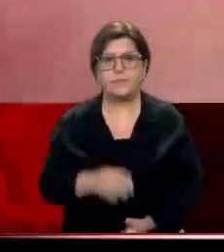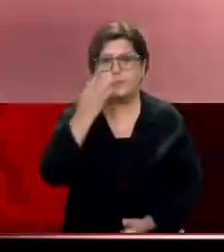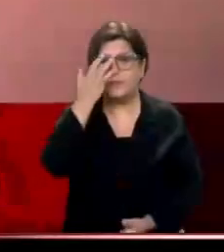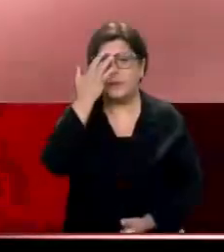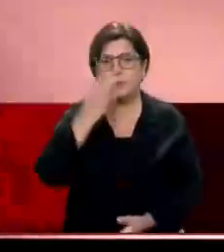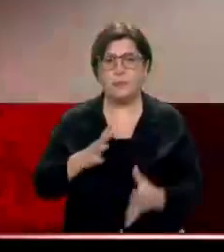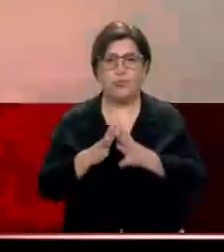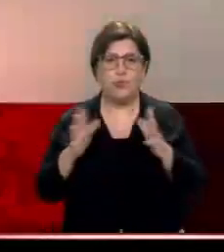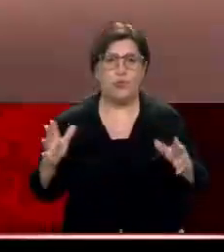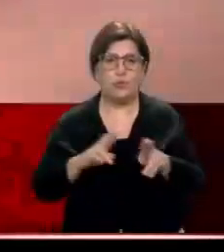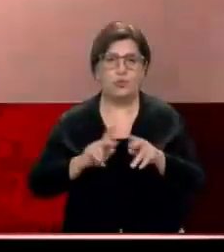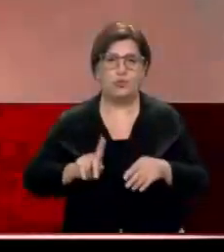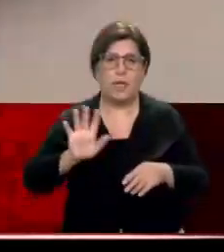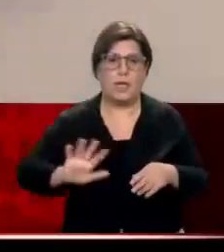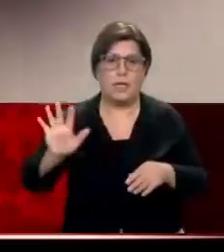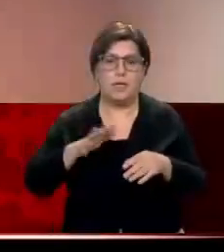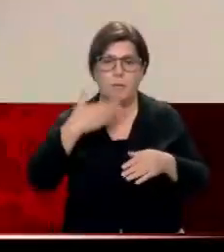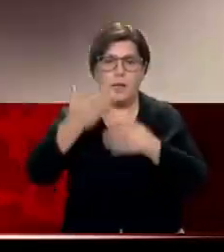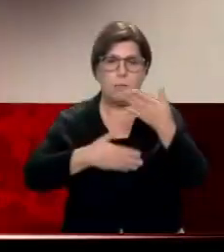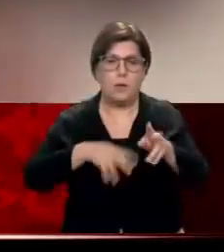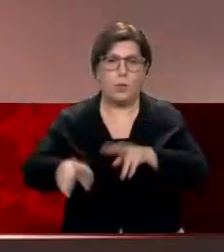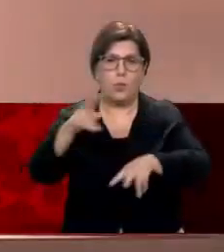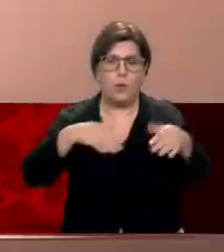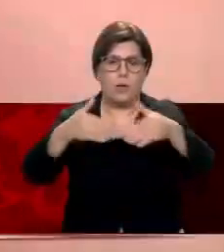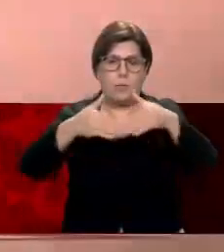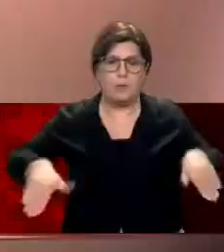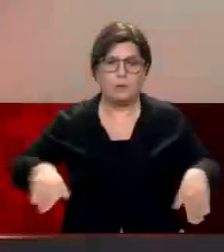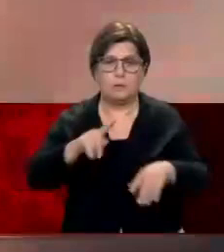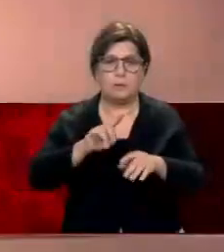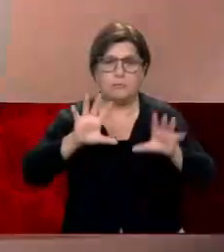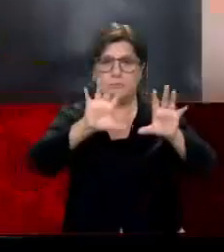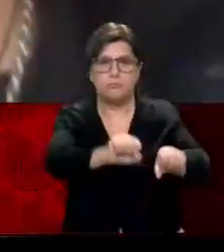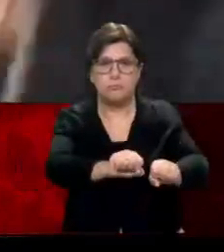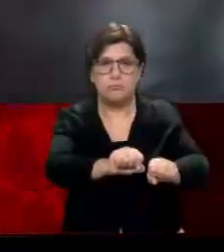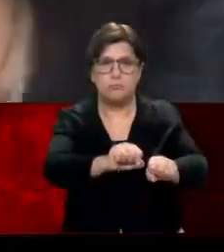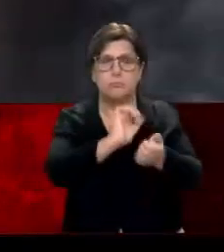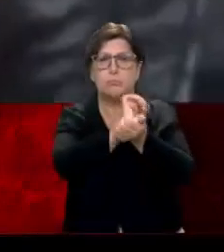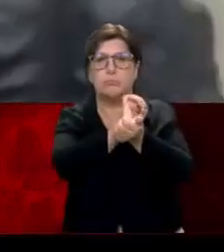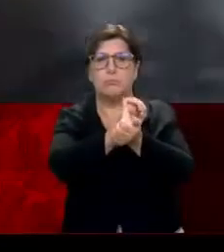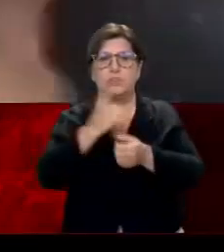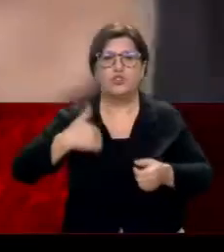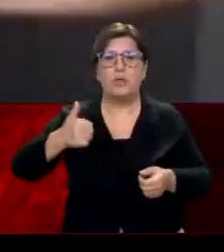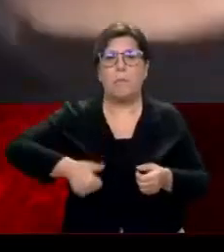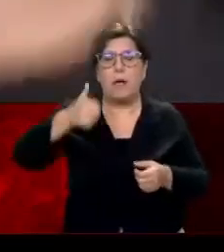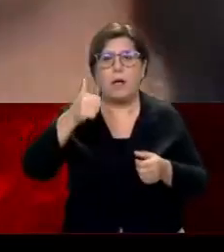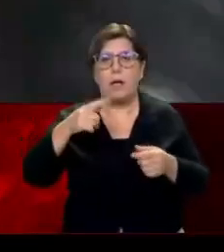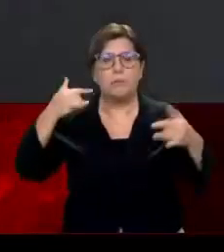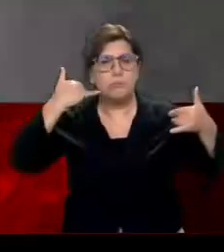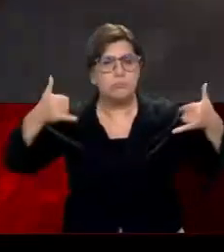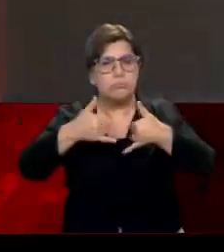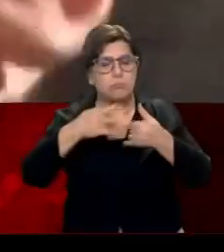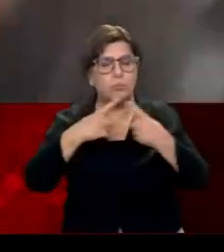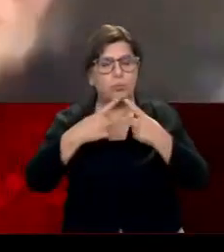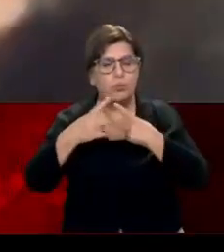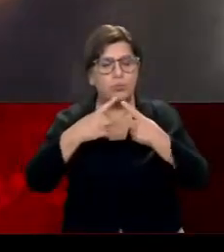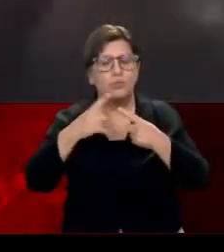Koskoca Kuzey Marmara otoyolu kapandı. Tır şoförünü rehin alıp canlı yayın açmıştı. İçişleri Bakanı ile konuşunca teslim oldu.